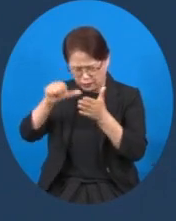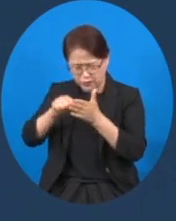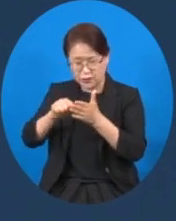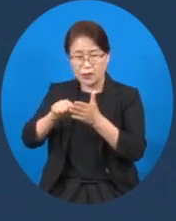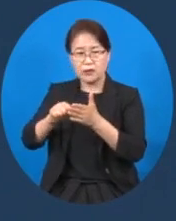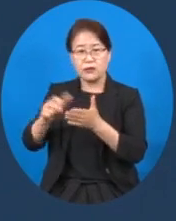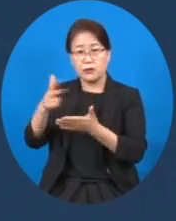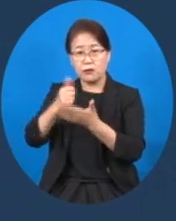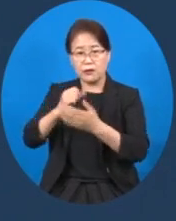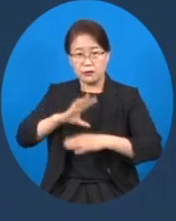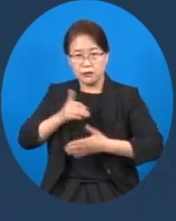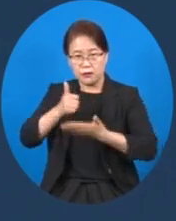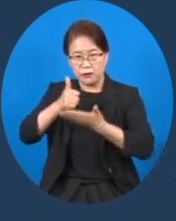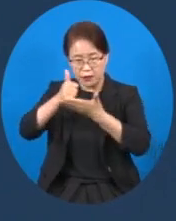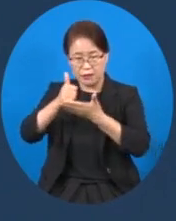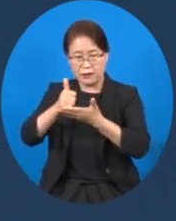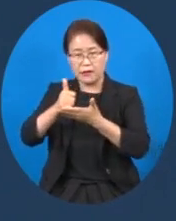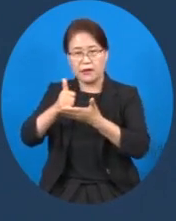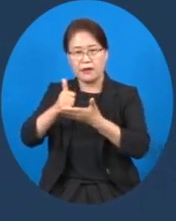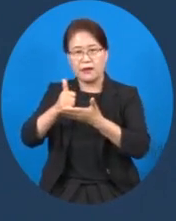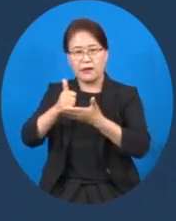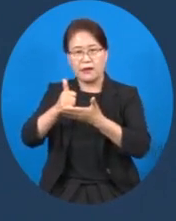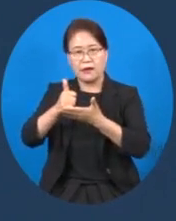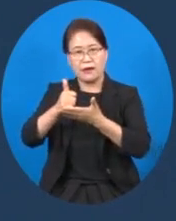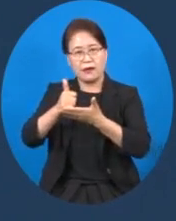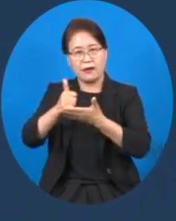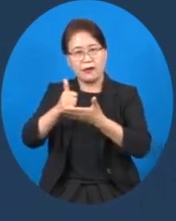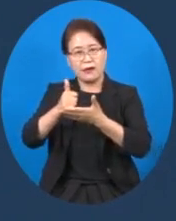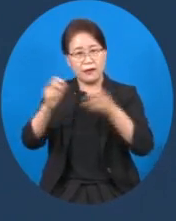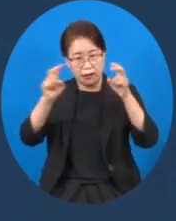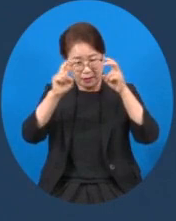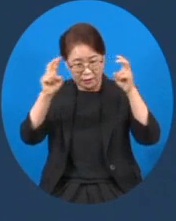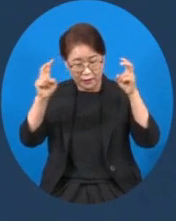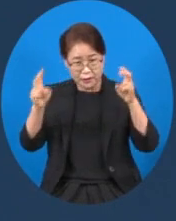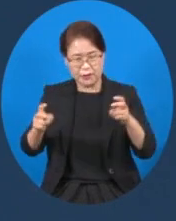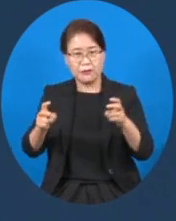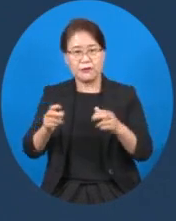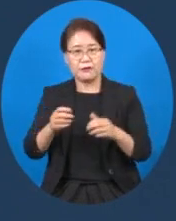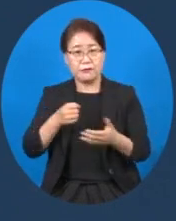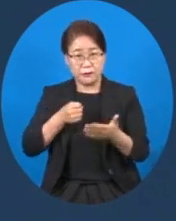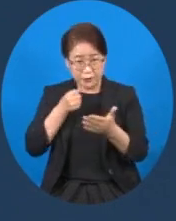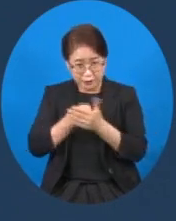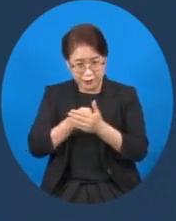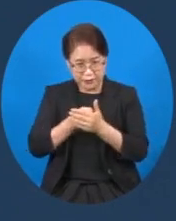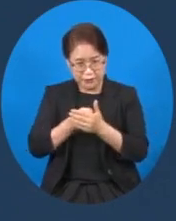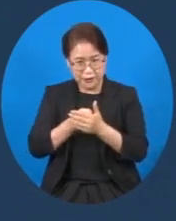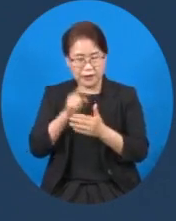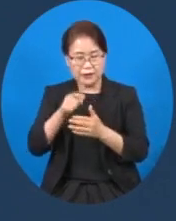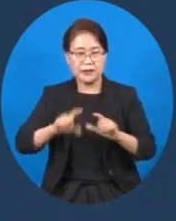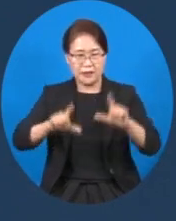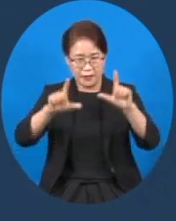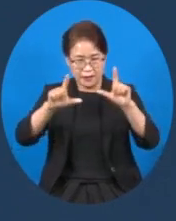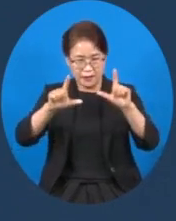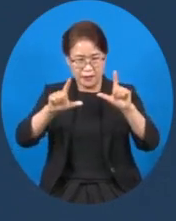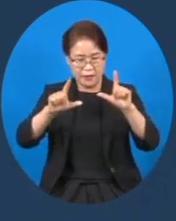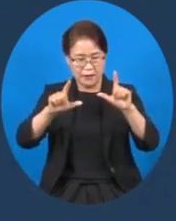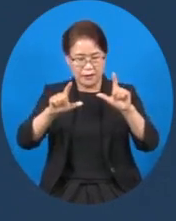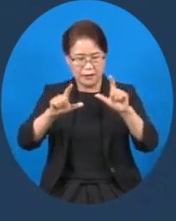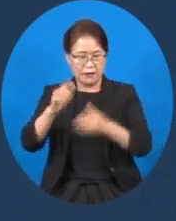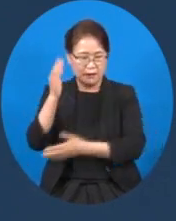경외하라 그렇게 말씀의 제목을 잡았었는데 금요일에 설교를 듣고 제목을 바꿨습니다.